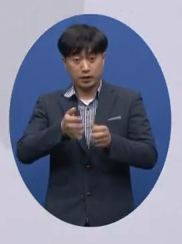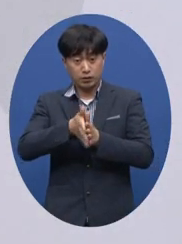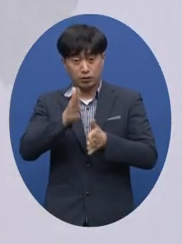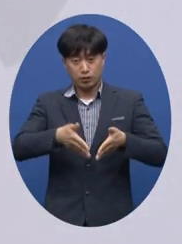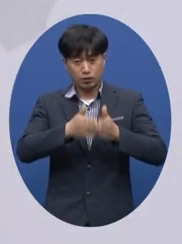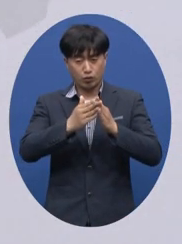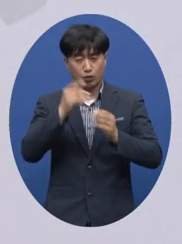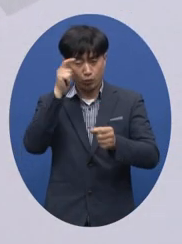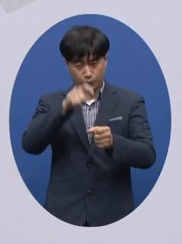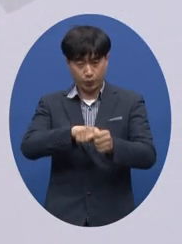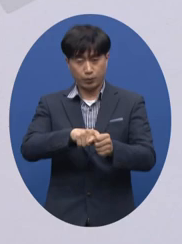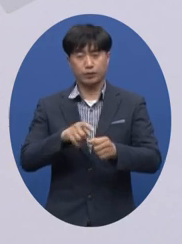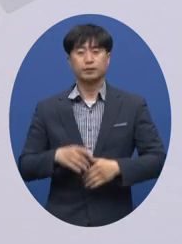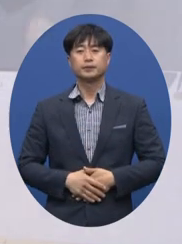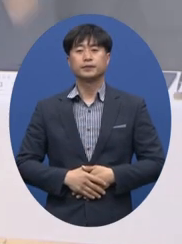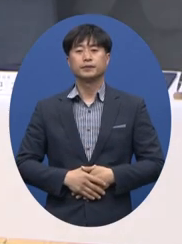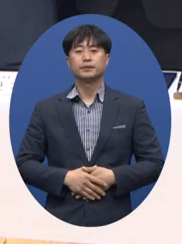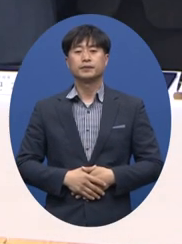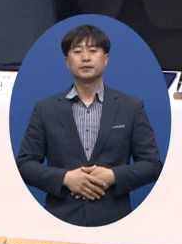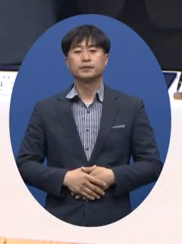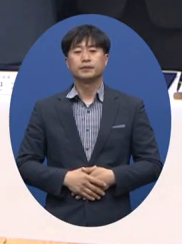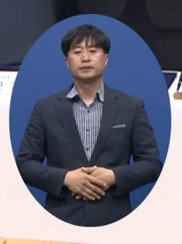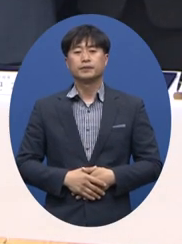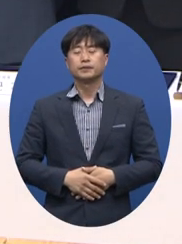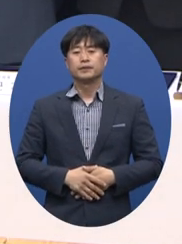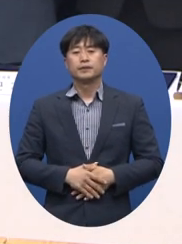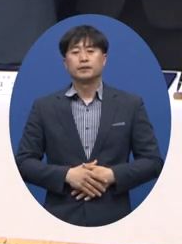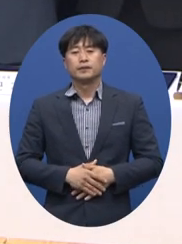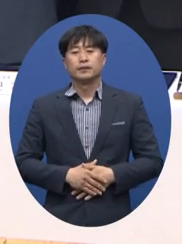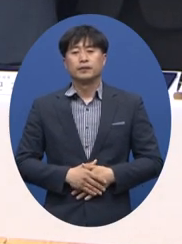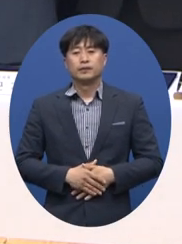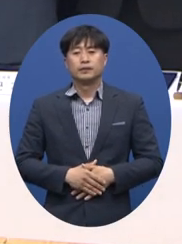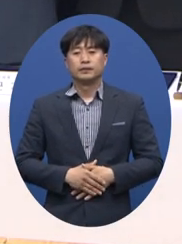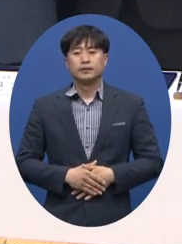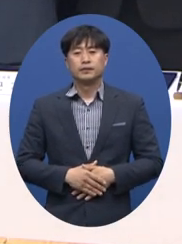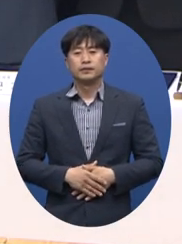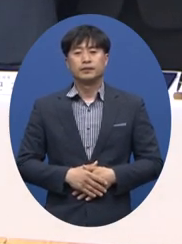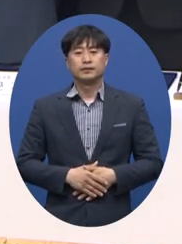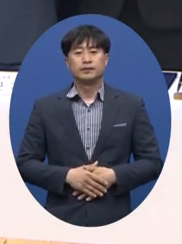반도체 생산시설 착공이 목표입니다. 경기쇼TV 최창순입니다.